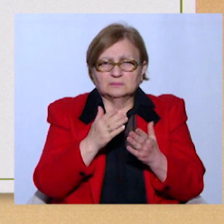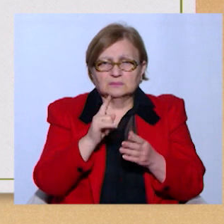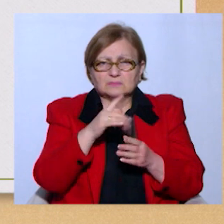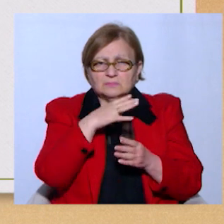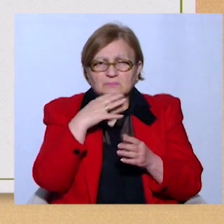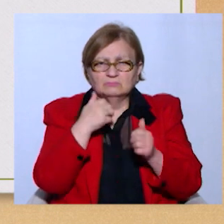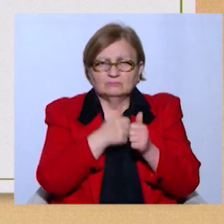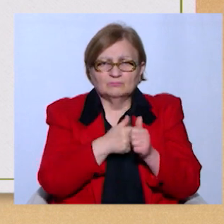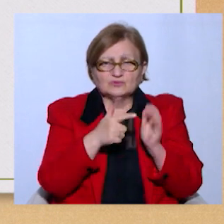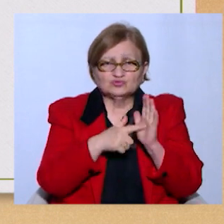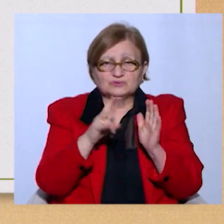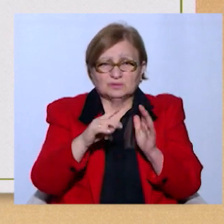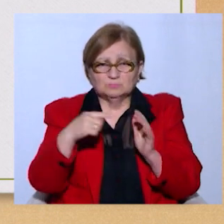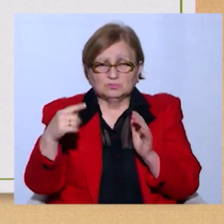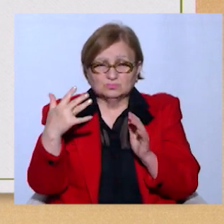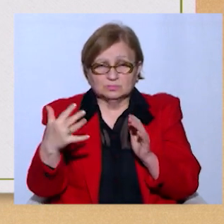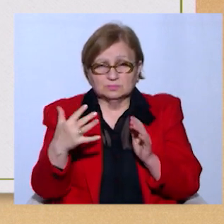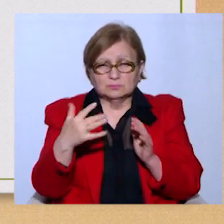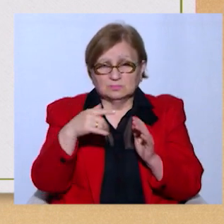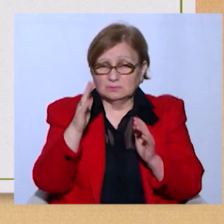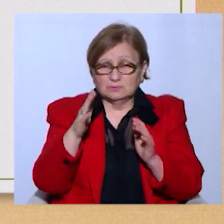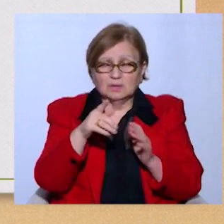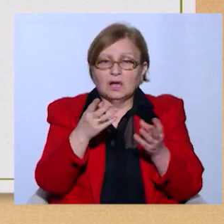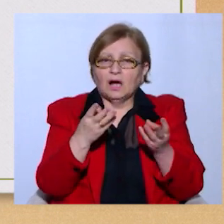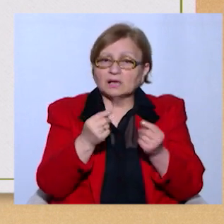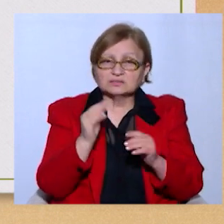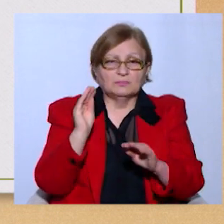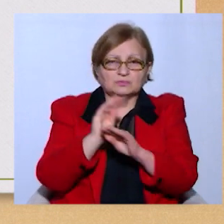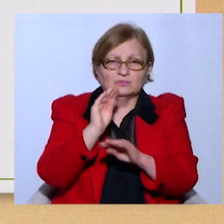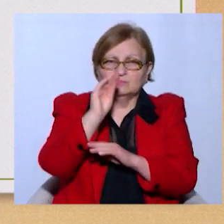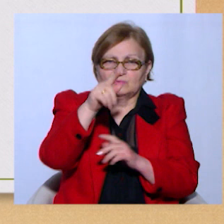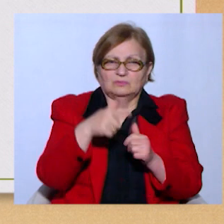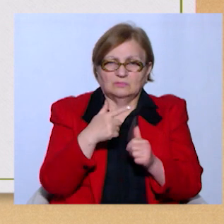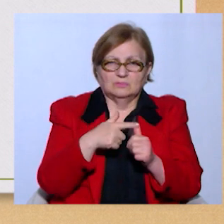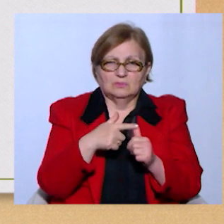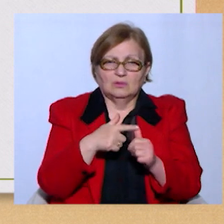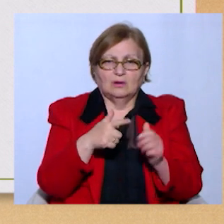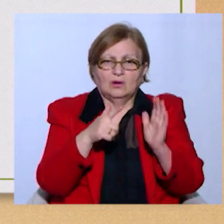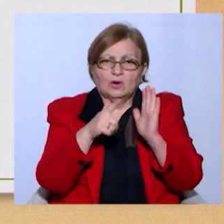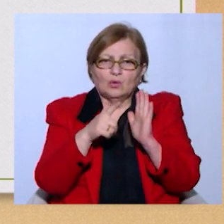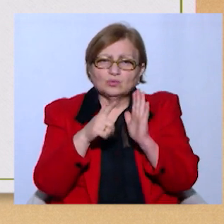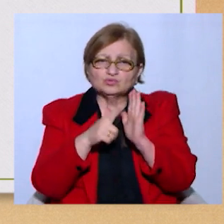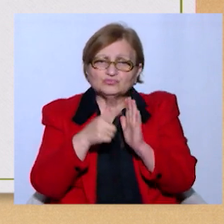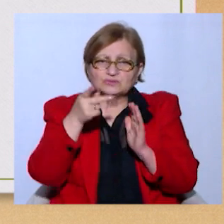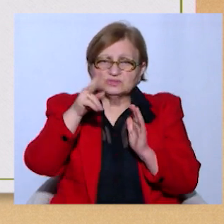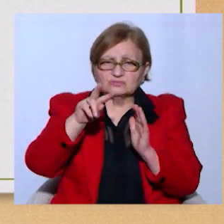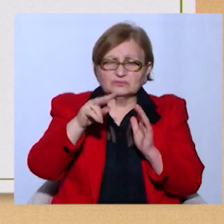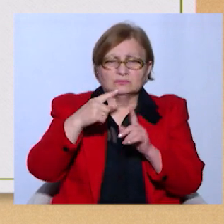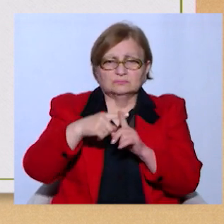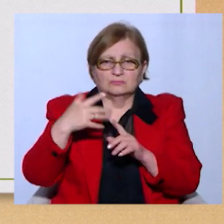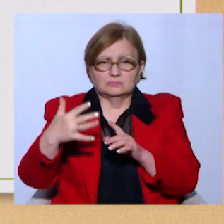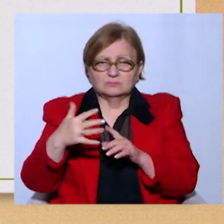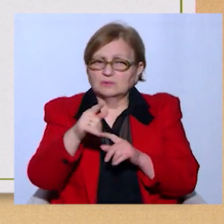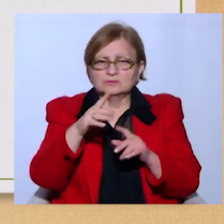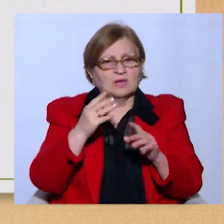ფორმულა იქნება 7n - 5, იგი აუცილებლად არითმეტიკული პროგრესია იქნება, ხოლო თუ იქნება 7n კვადრატ + 5, მაშინ იგი არ იქნება